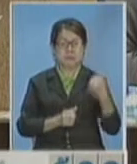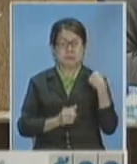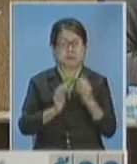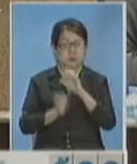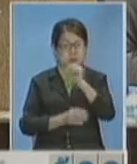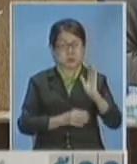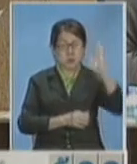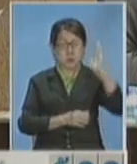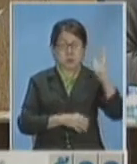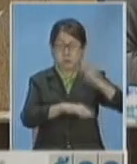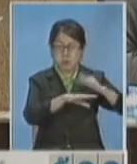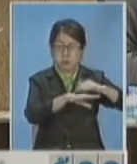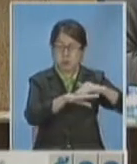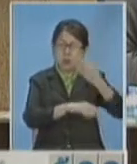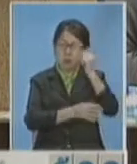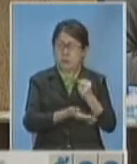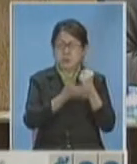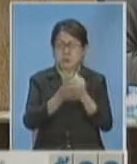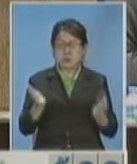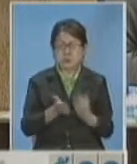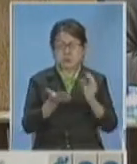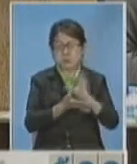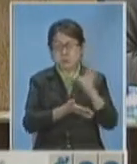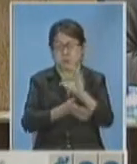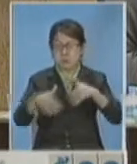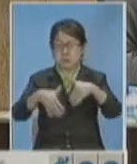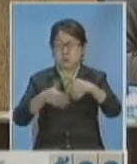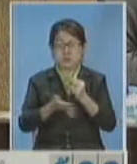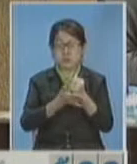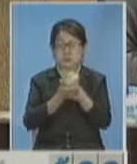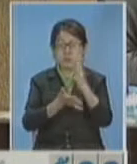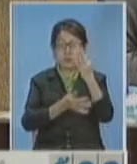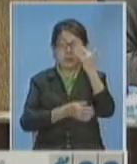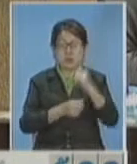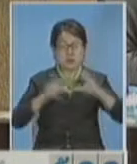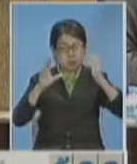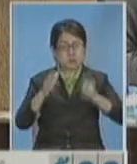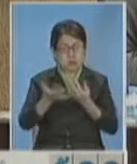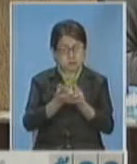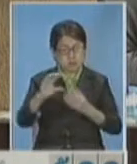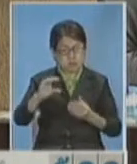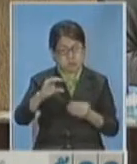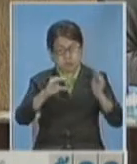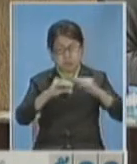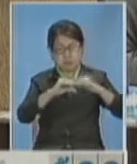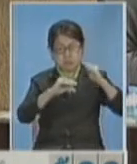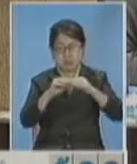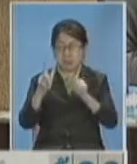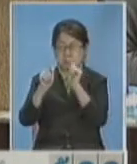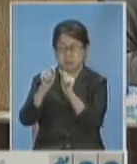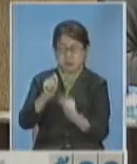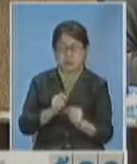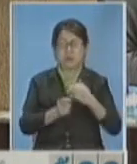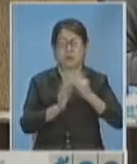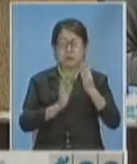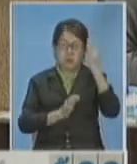งติงมากว่าไม่ได้สนับสนุนกองทุนสวัสดิการชุมชนที่จะต้องรัฐบาลจะต้องสมทบให้กับตำบลเนี่ยสมาชิกเนี่ยคนละ